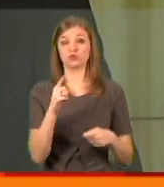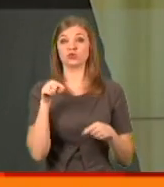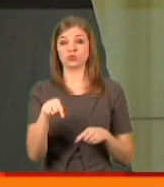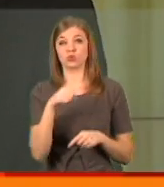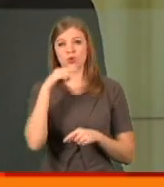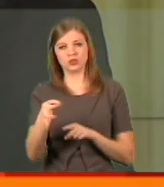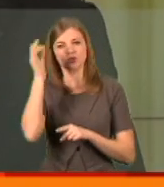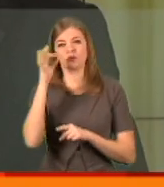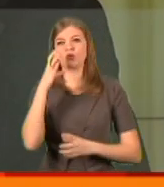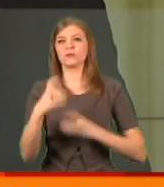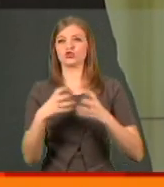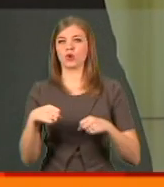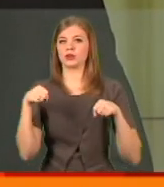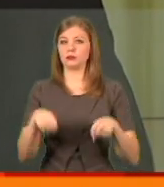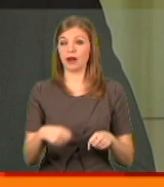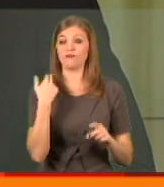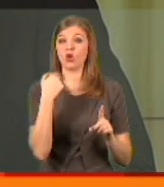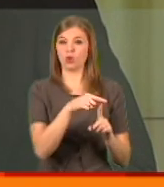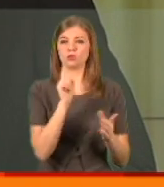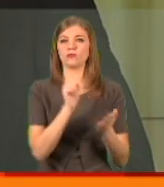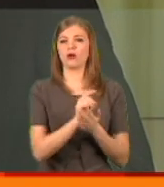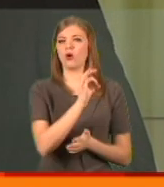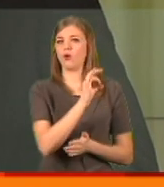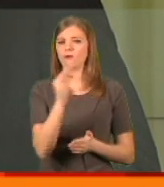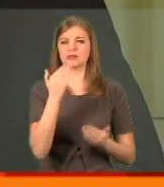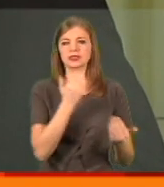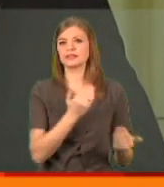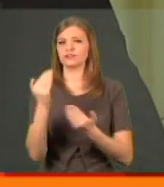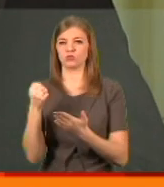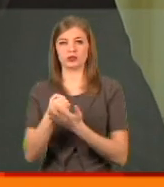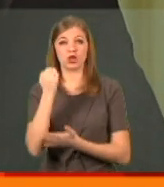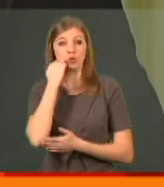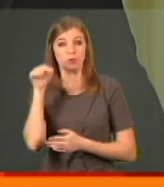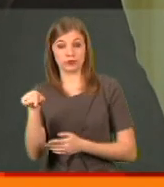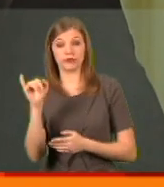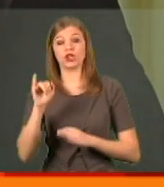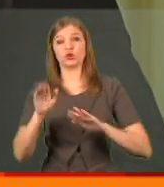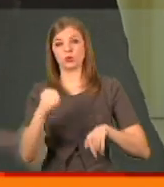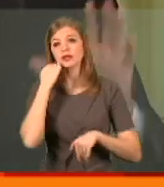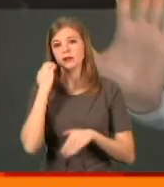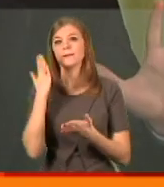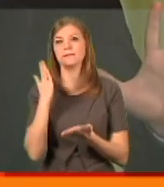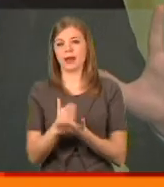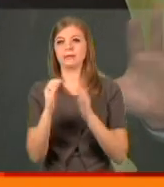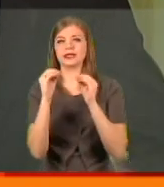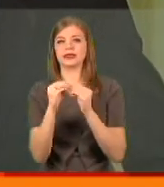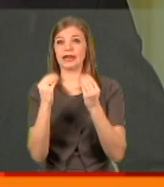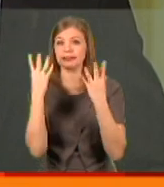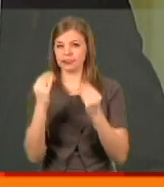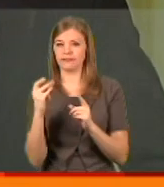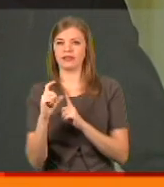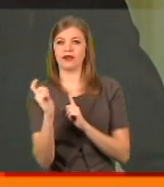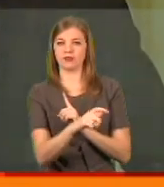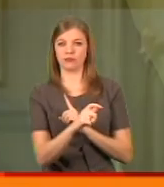Росія згадала про міжнародне право, Лондон має офіційно звернутися до Москви. І от тоді Кремль матиме 10 діб на